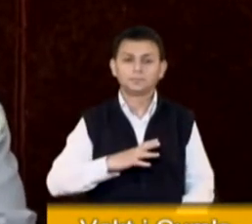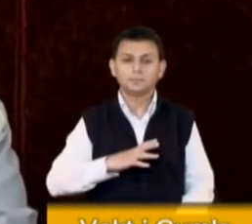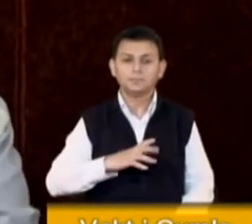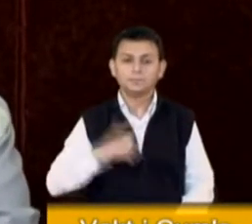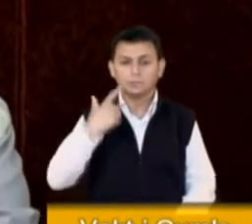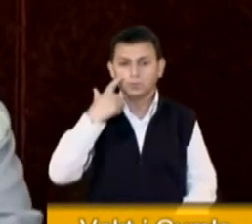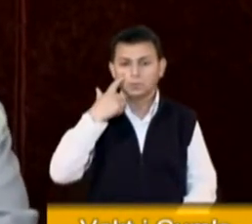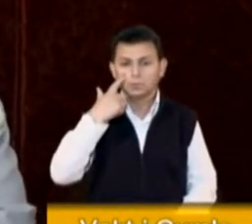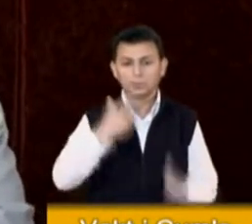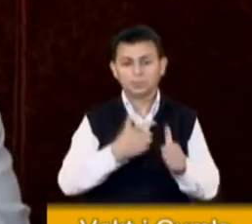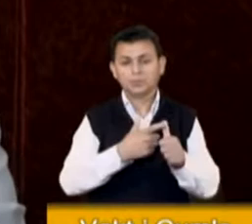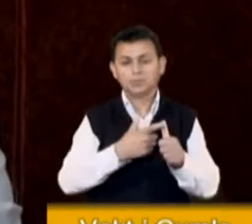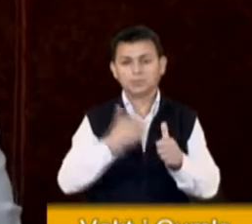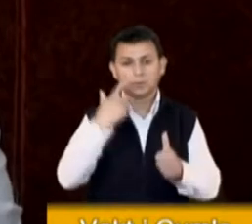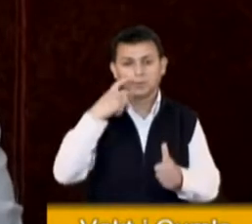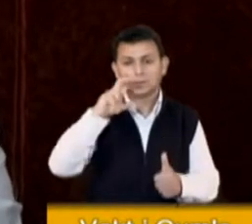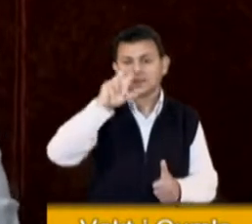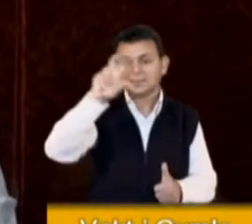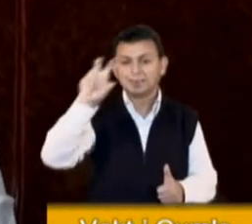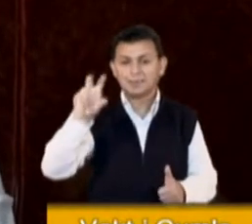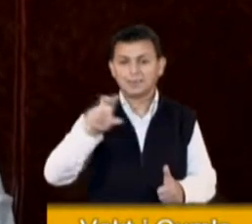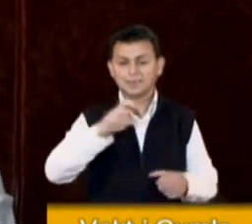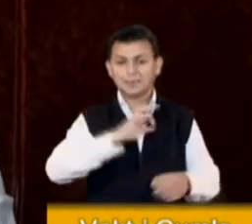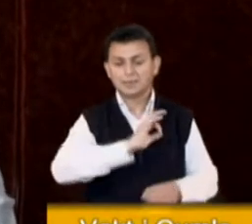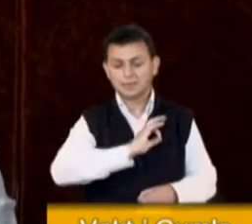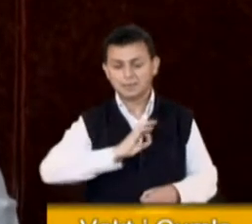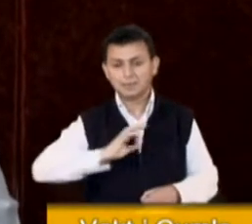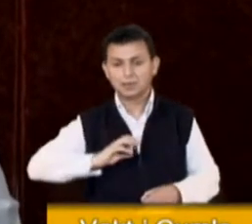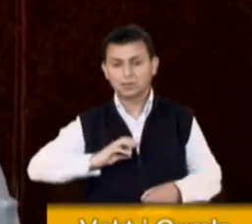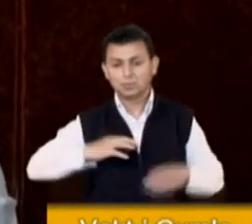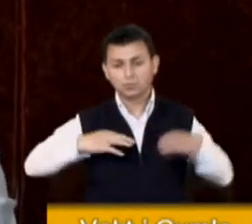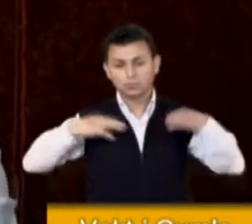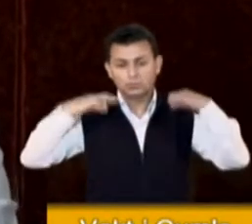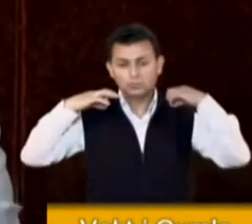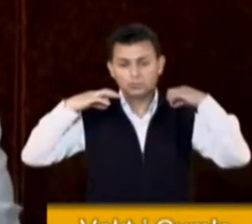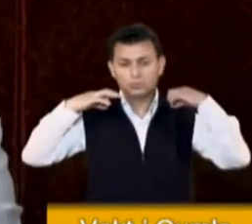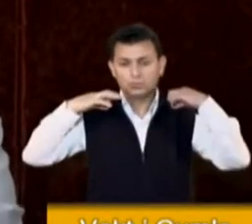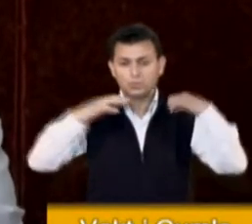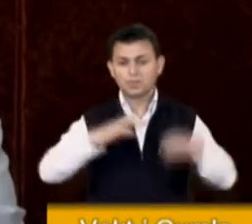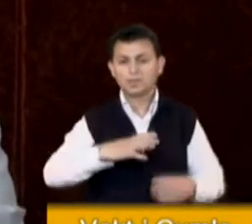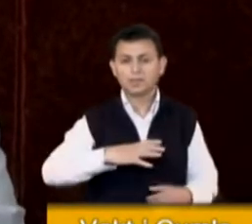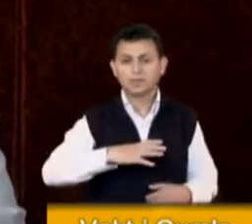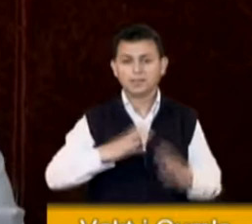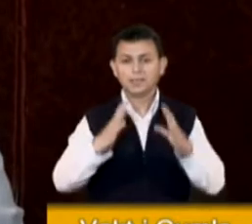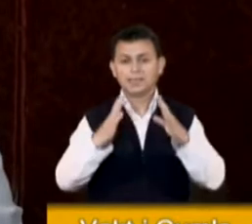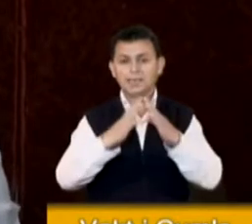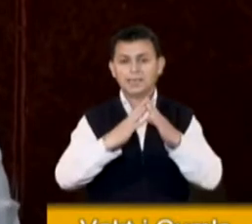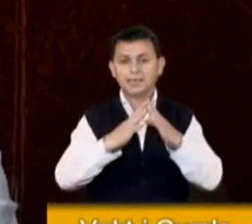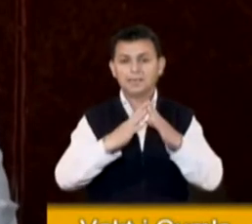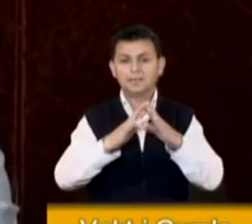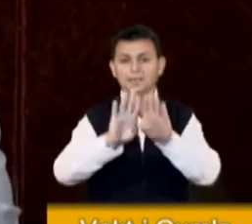Nazar boncuğu, muhterem müminler, bindiğiniz arabada nazar boncuğu, evlerin kapısının üzerinde nazar